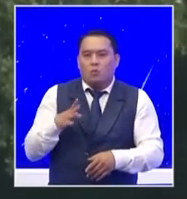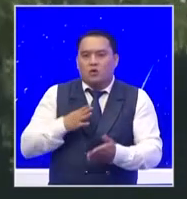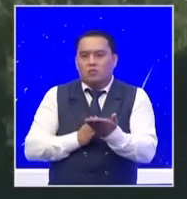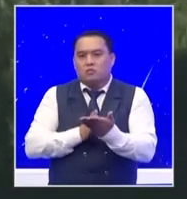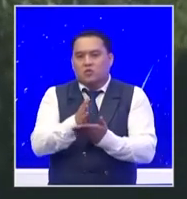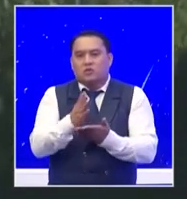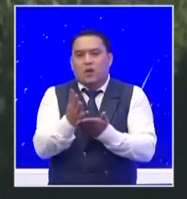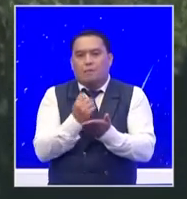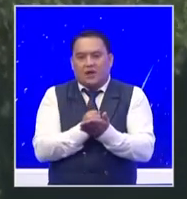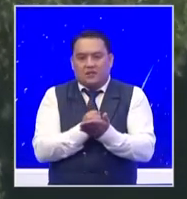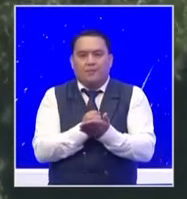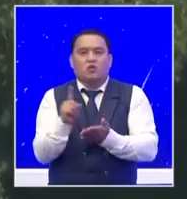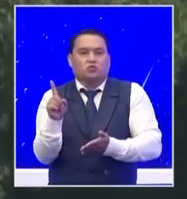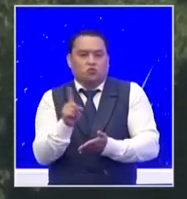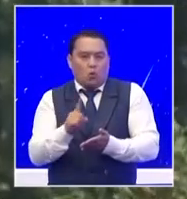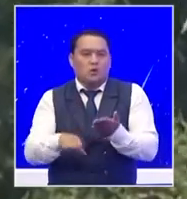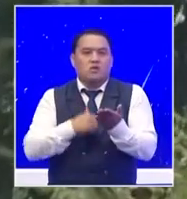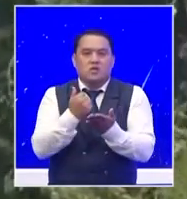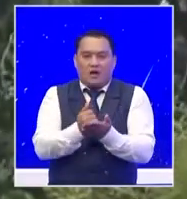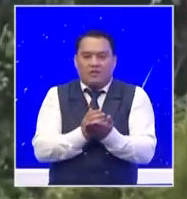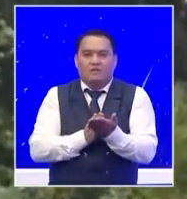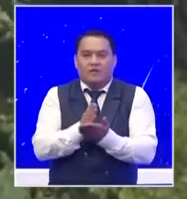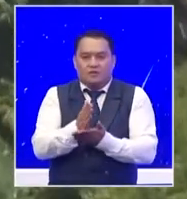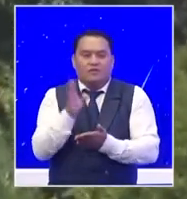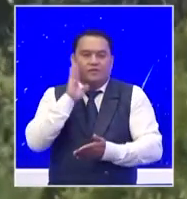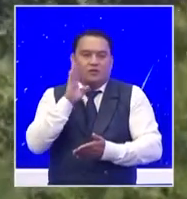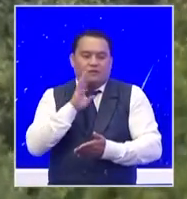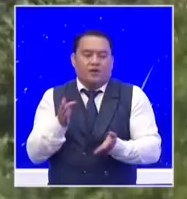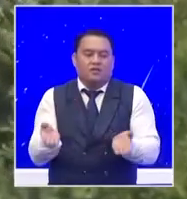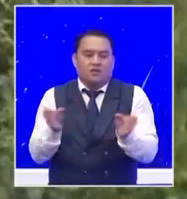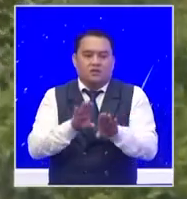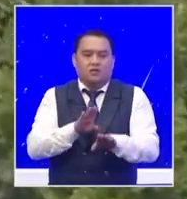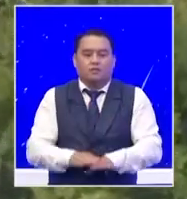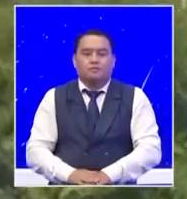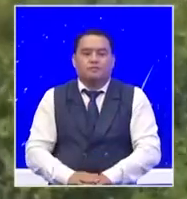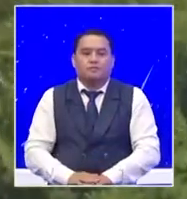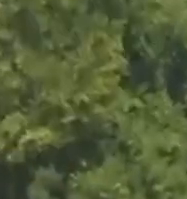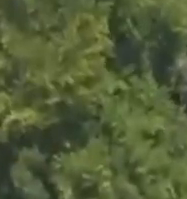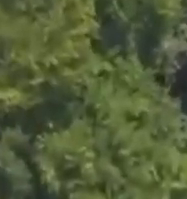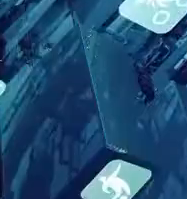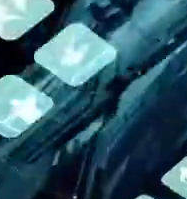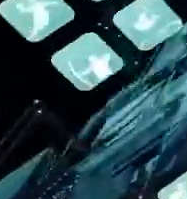по запасному маршруту, поскольку основная ветка оказалась залита водой.